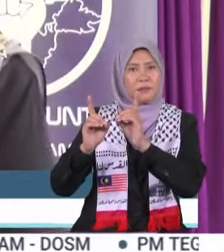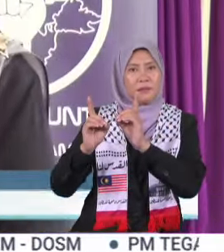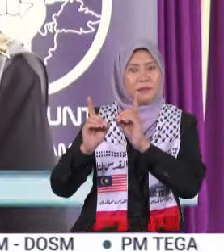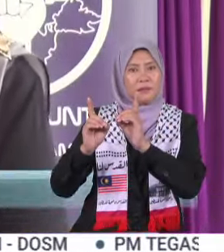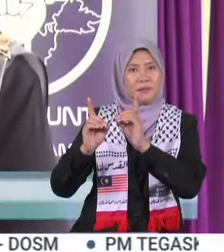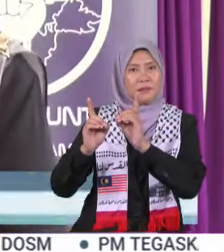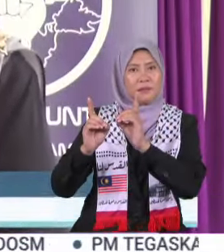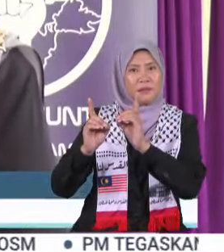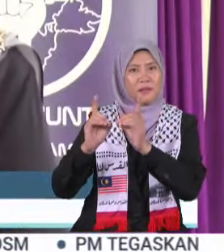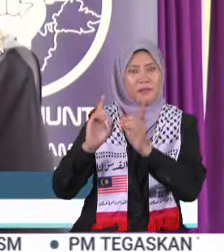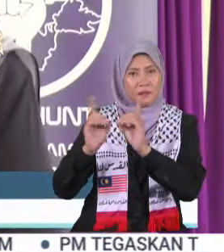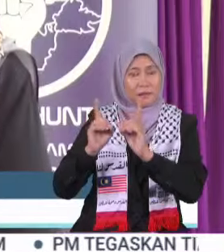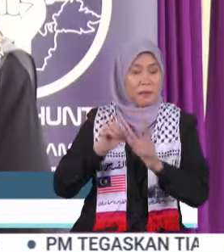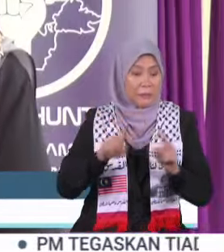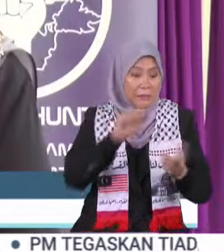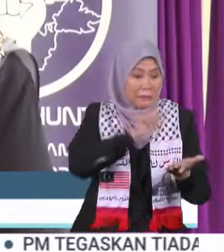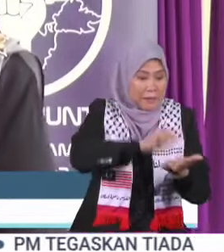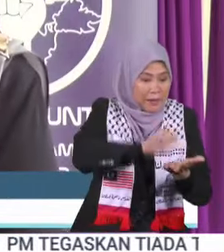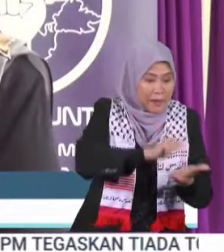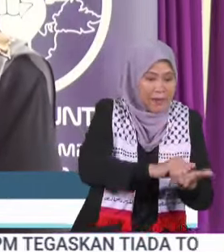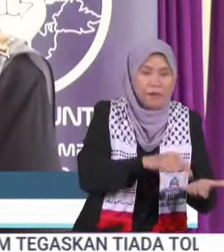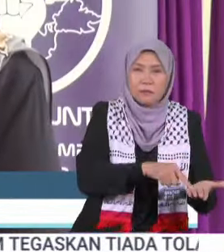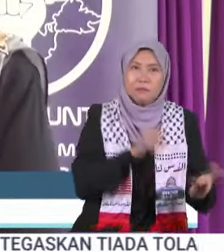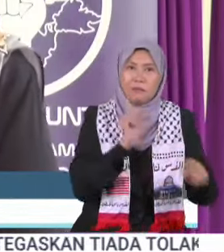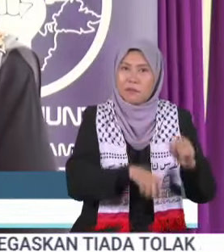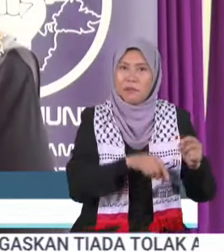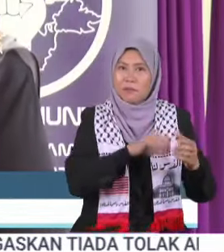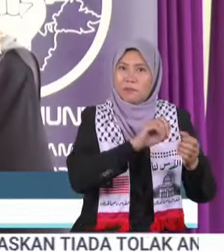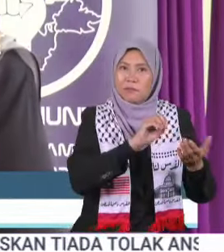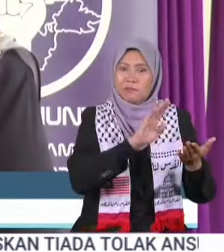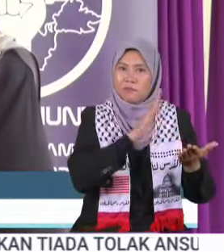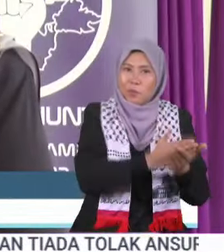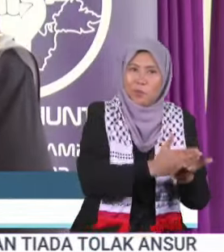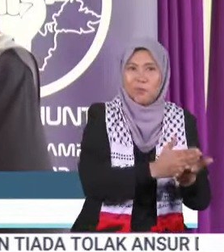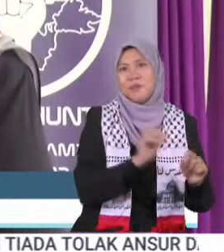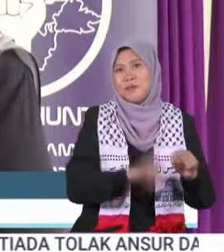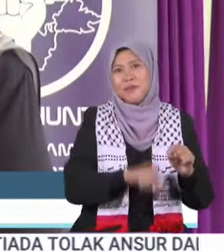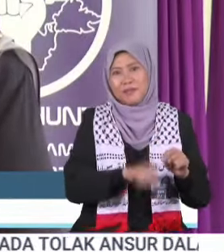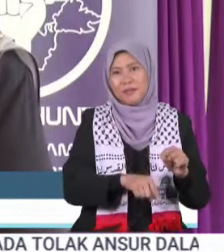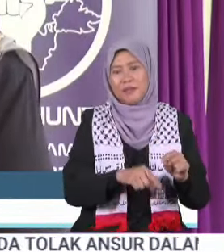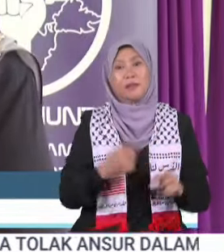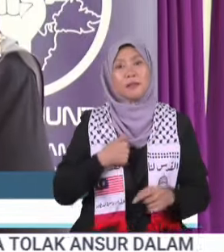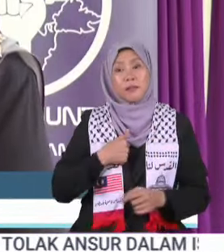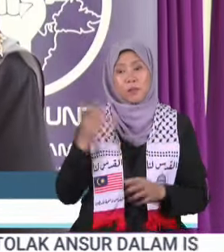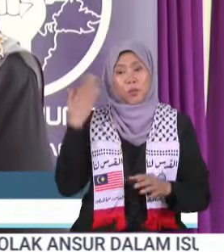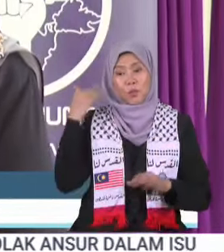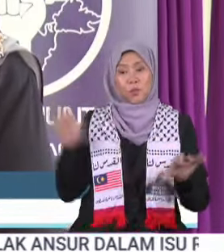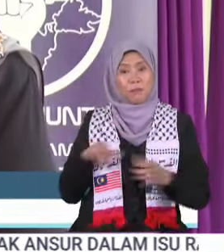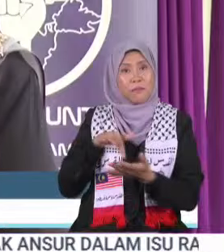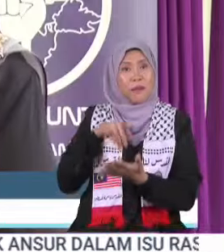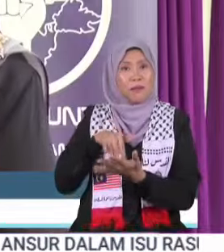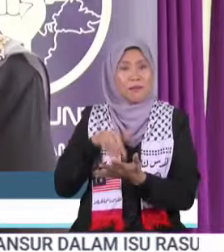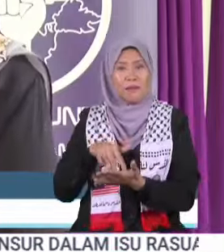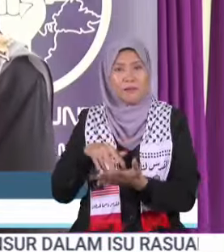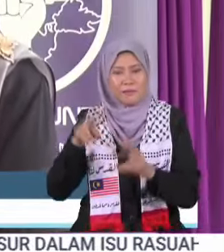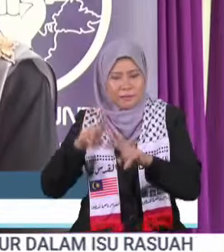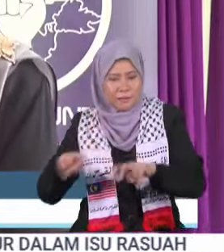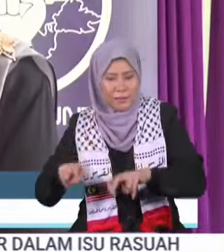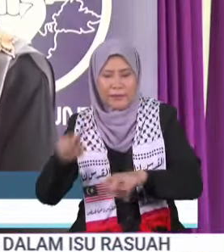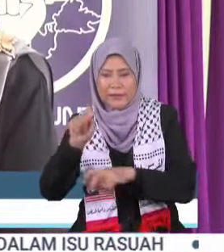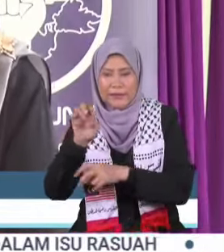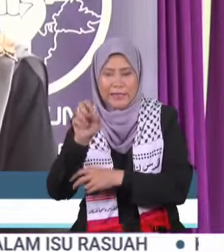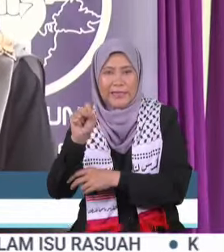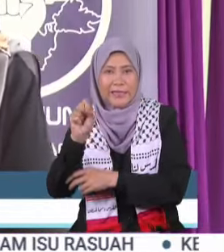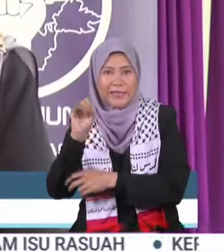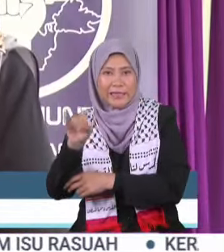tidak boleh buang printing itu you know di mana-mana jua even Ketika saya membuat cc saya pun untuk findingsnya memang dikatakan 10 tahun akan